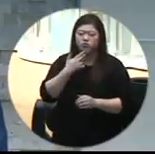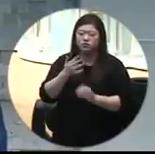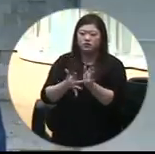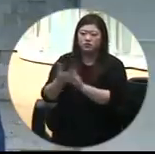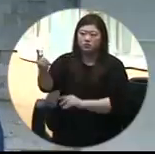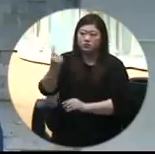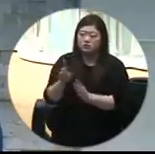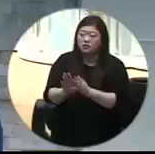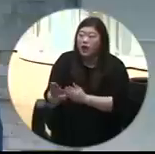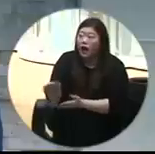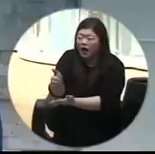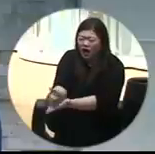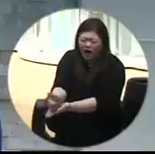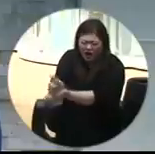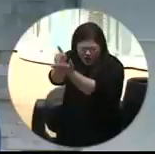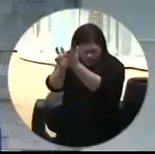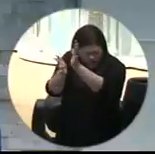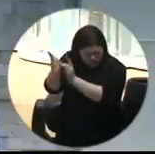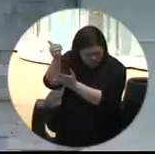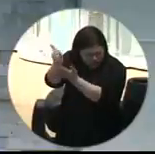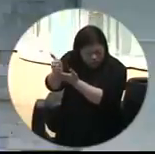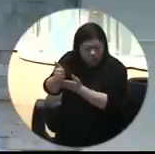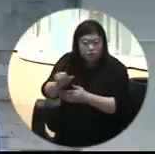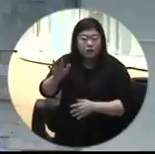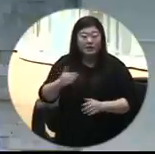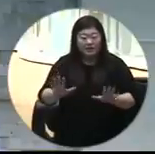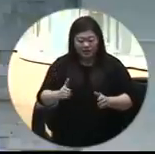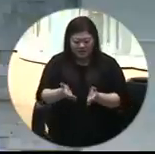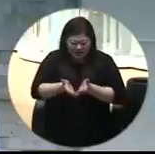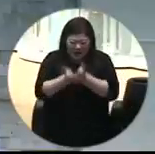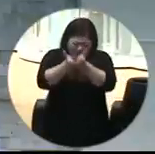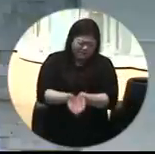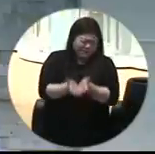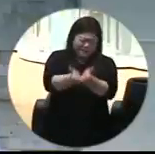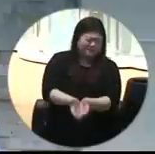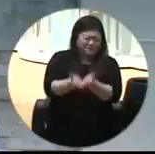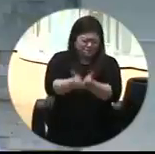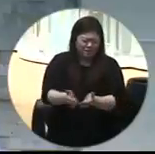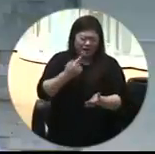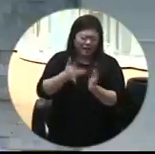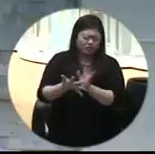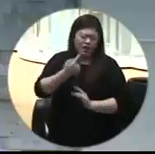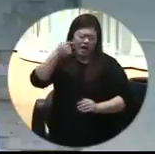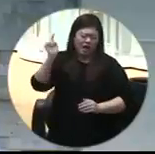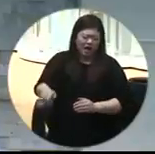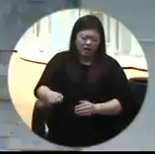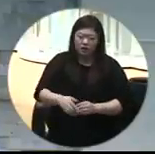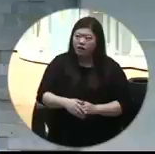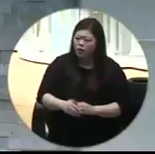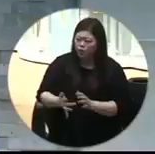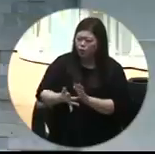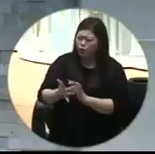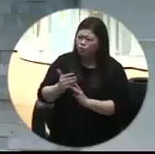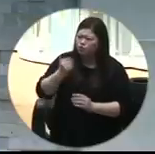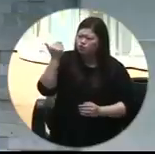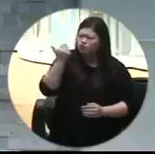지극히 높으신 하나님 아들이 예수가 누군지도 제자들 지금 따라다니는 제자들도 모르는데 이 연계는 안단